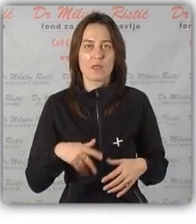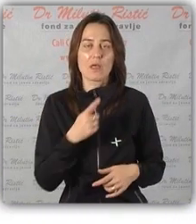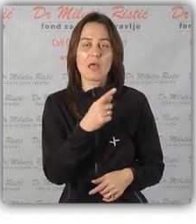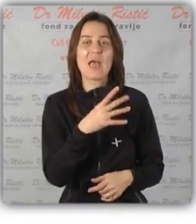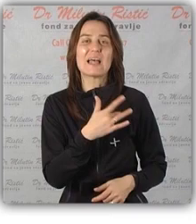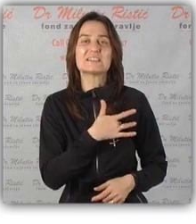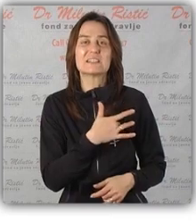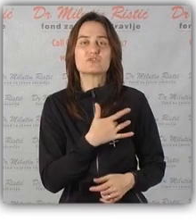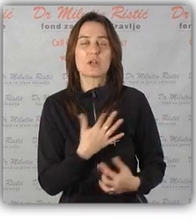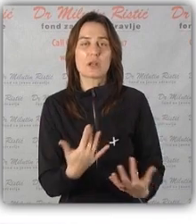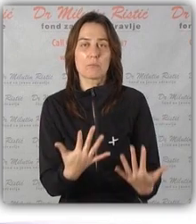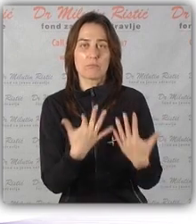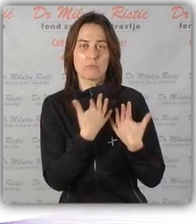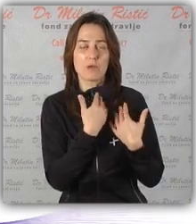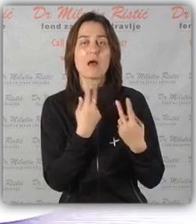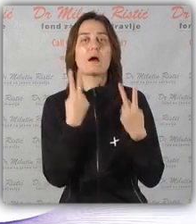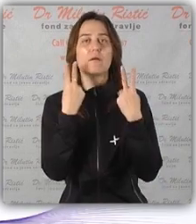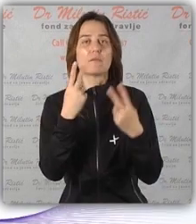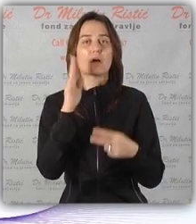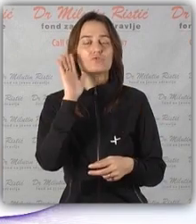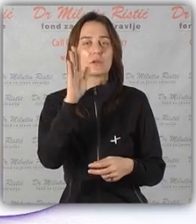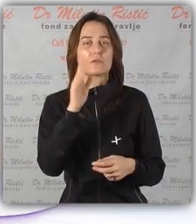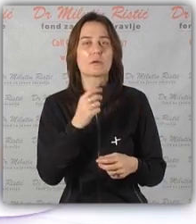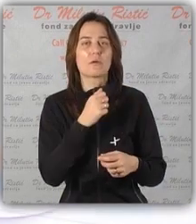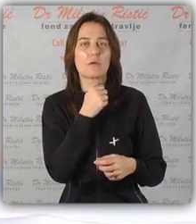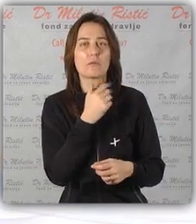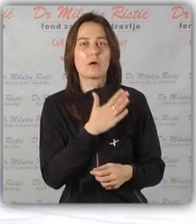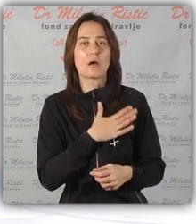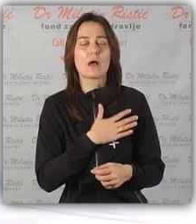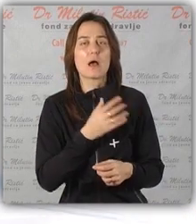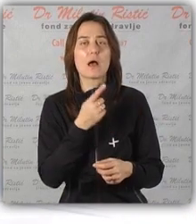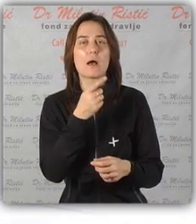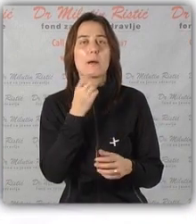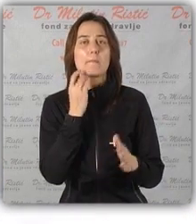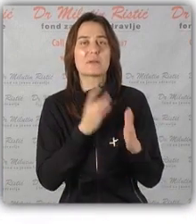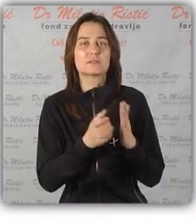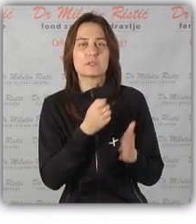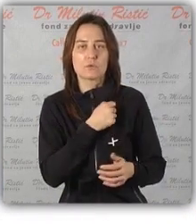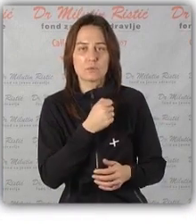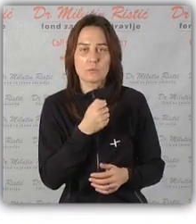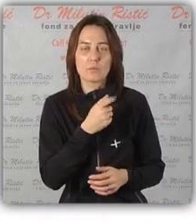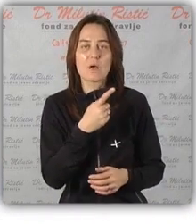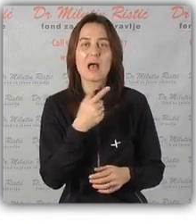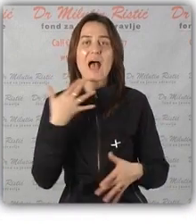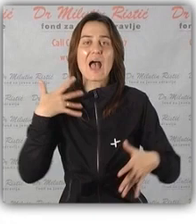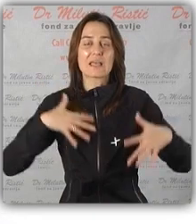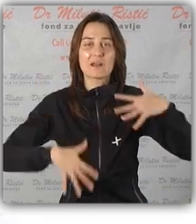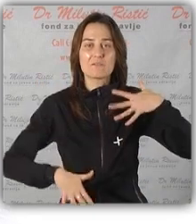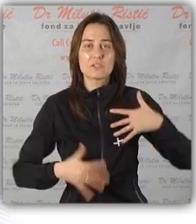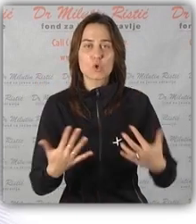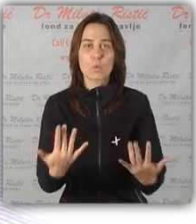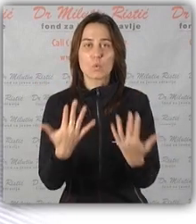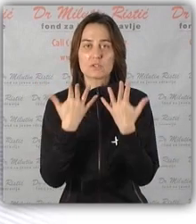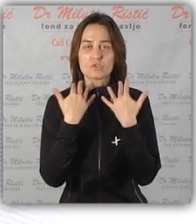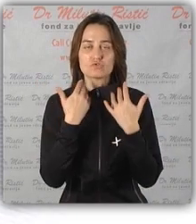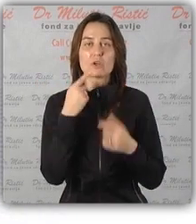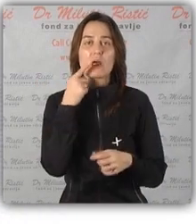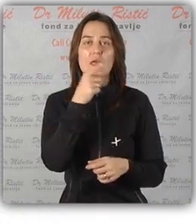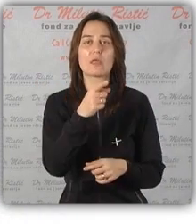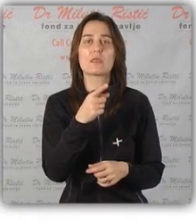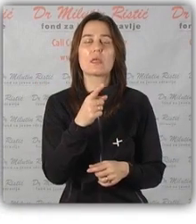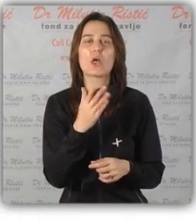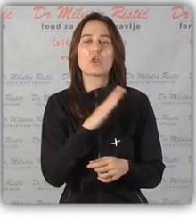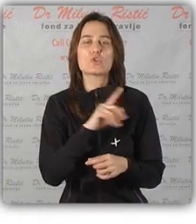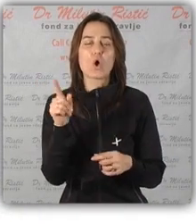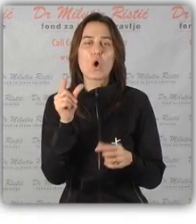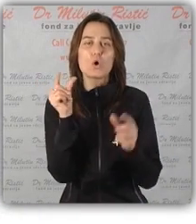sudove. Na srčani mišić utiče značajno znači na njegovu kontraktilnost kao i na brzinu frekvence, a na krvne sudove